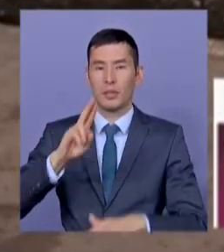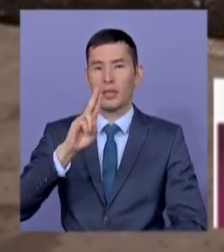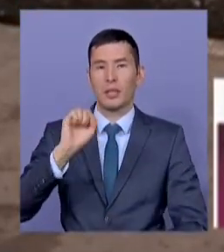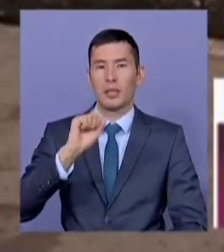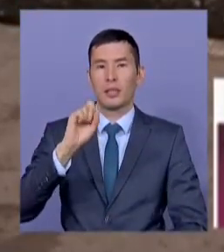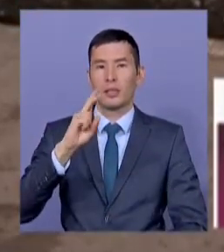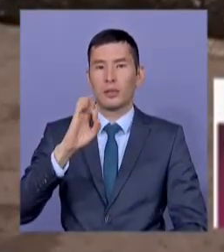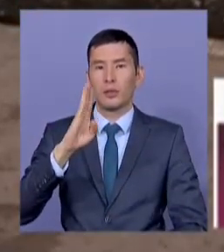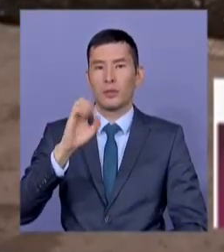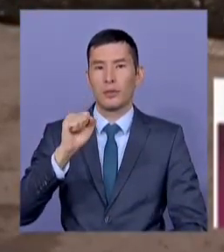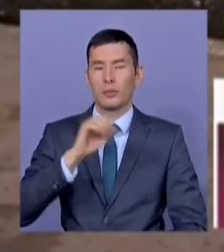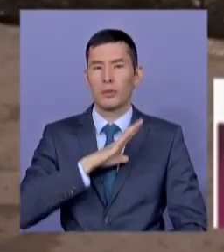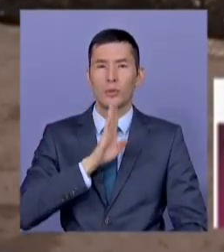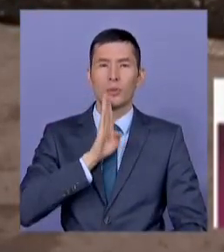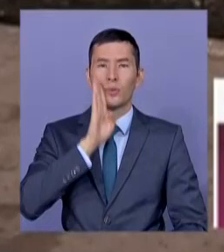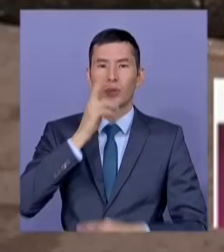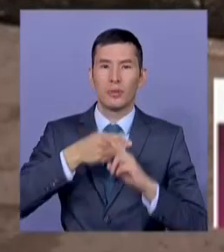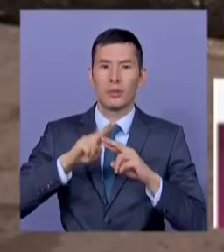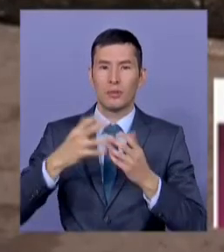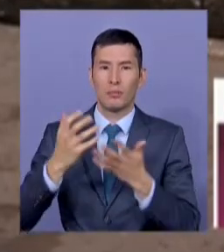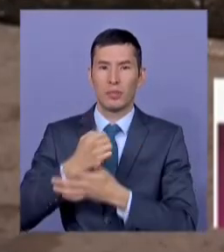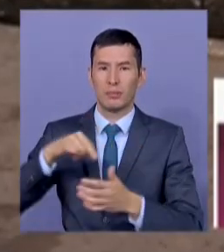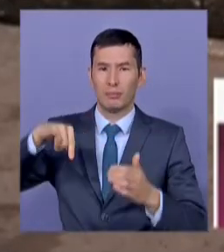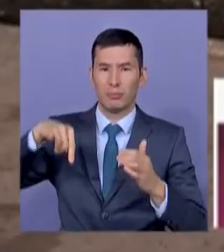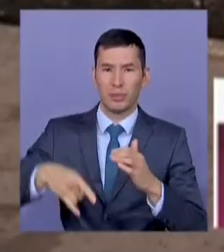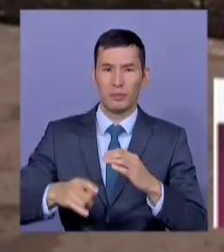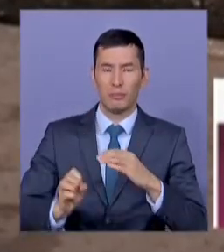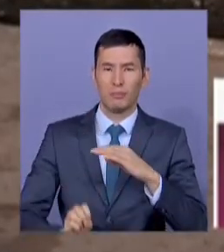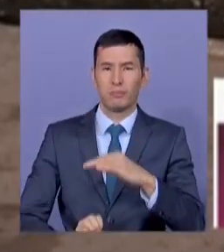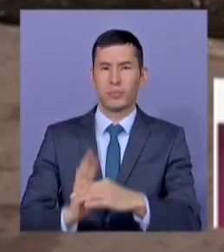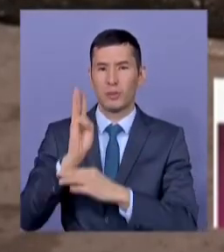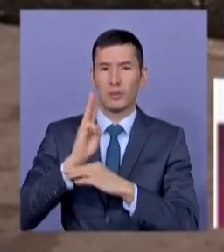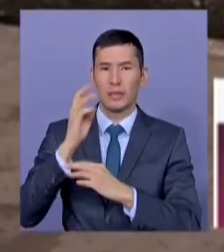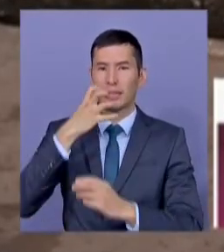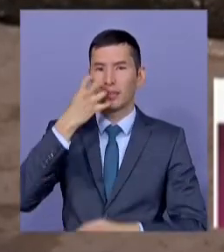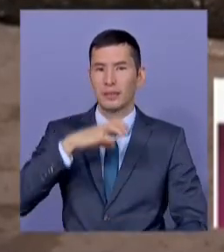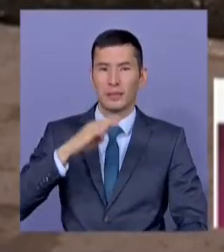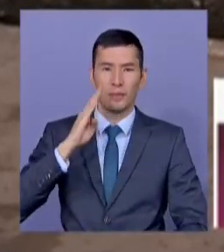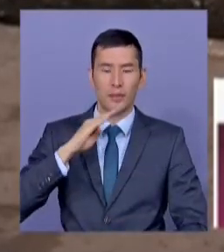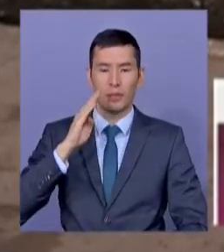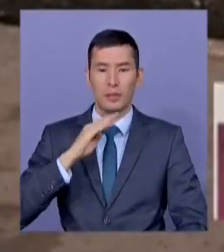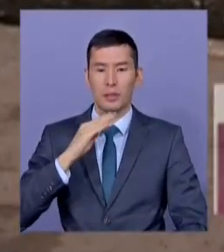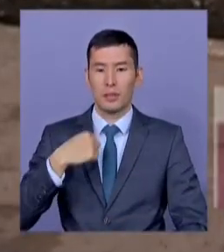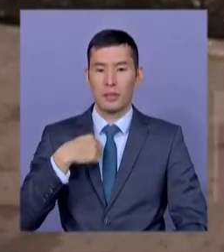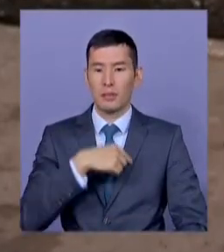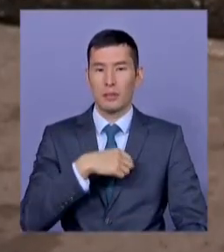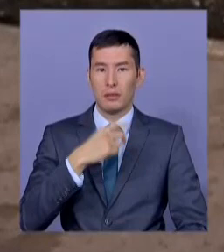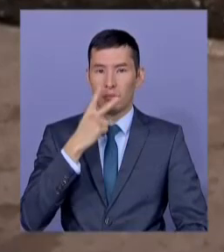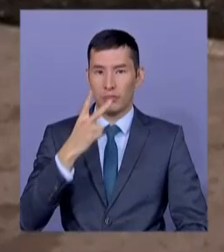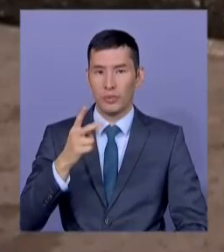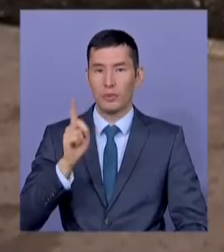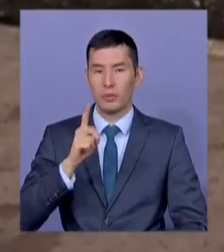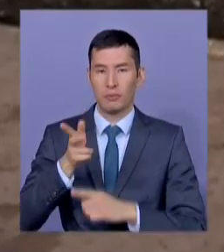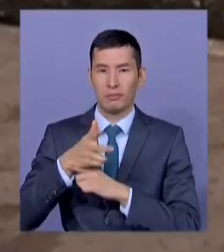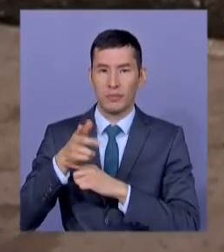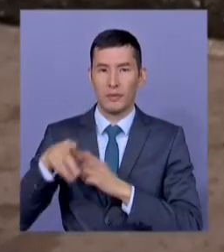Казакова. Еще утром из этой ямы, словно гейзер, вырвался целый фонтан кипящей воды. На наших глазах идут ремонтные